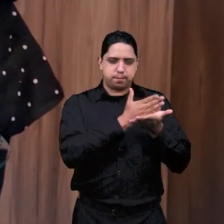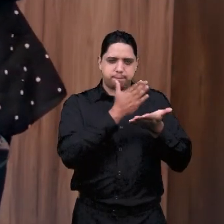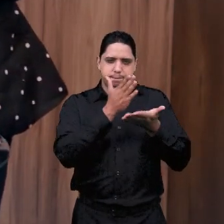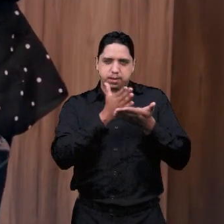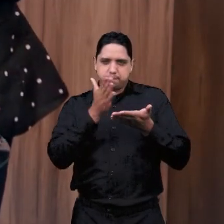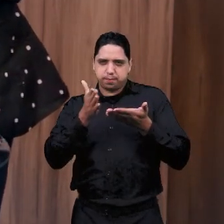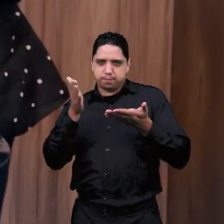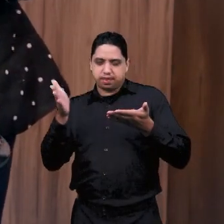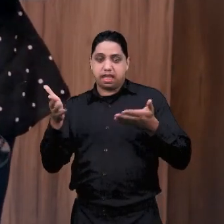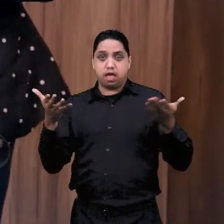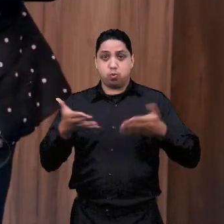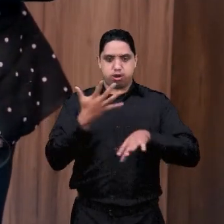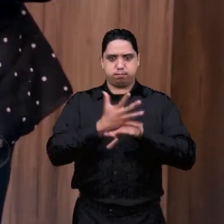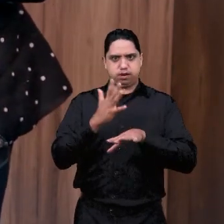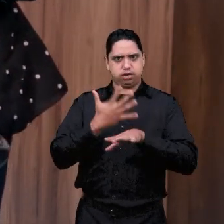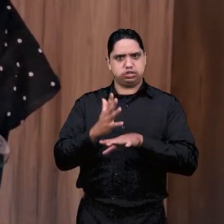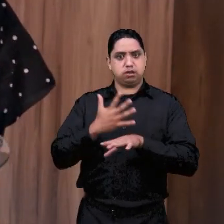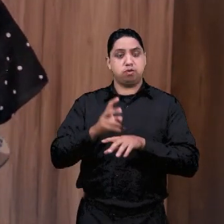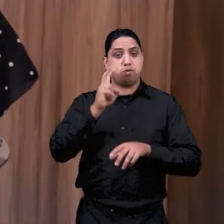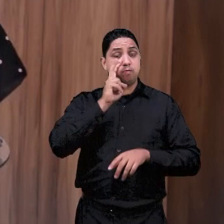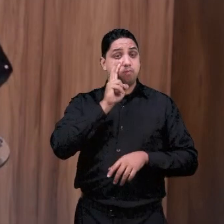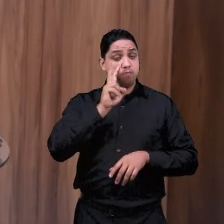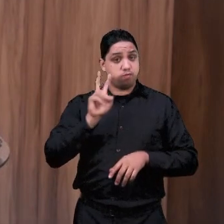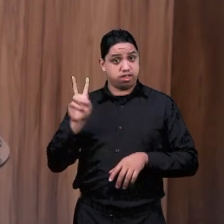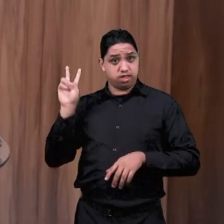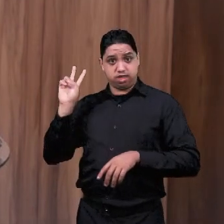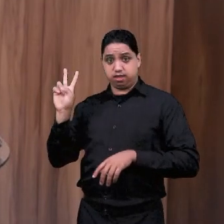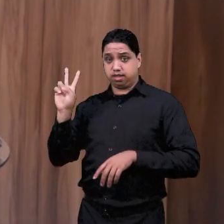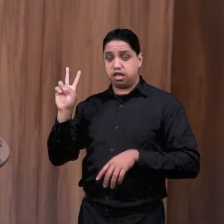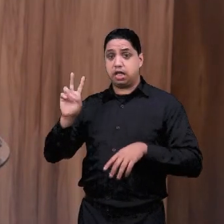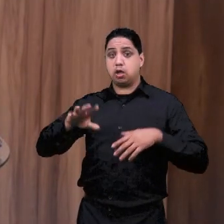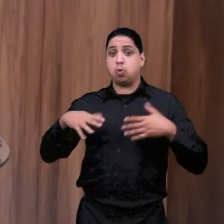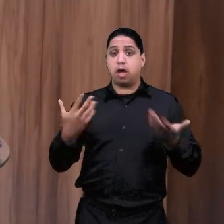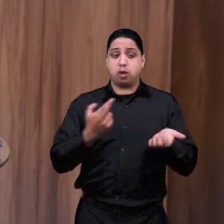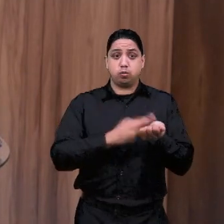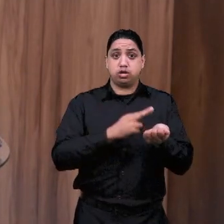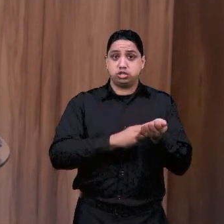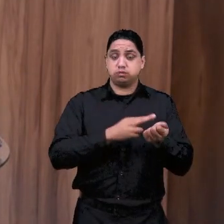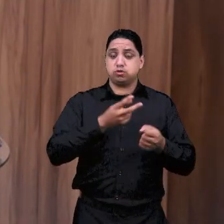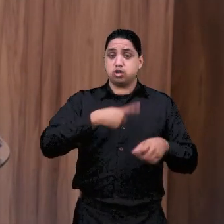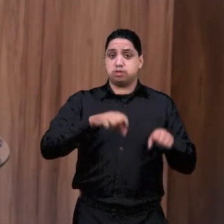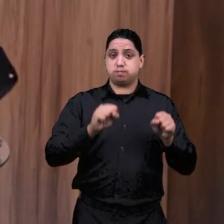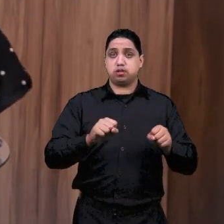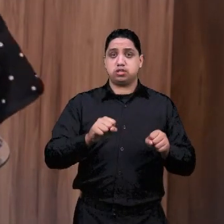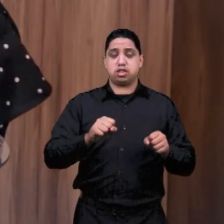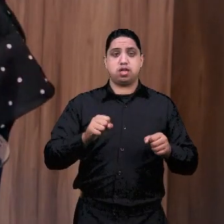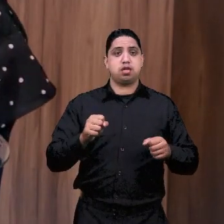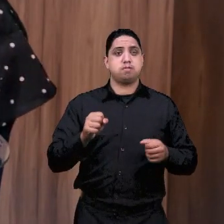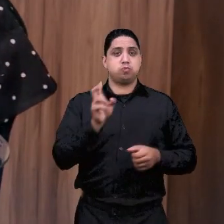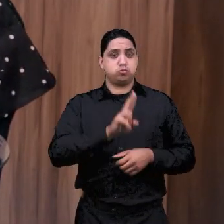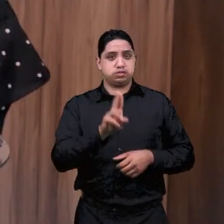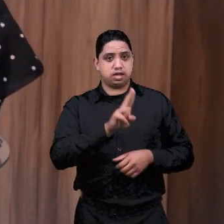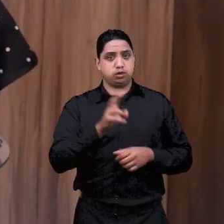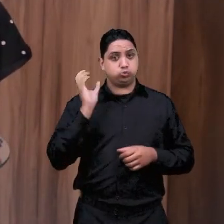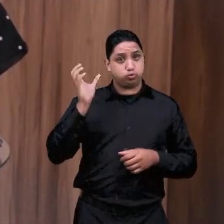objective, nous allons voir quel rythme nous pouvons jouer au choucalio comme la demi-lune.